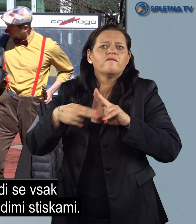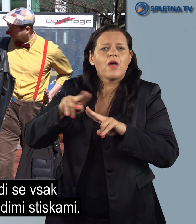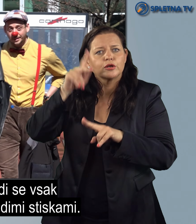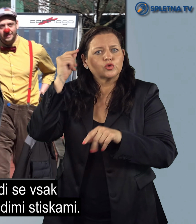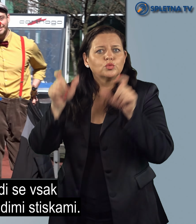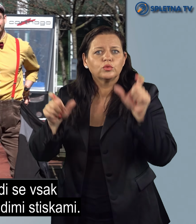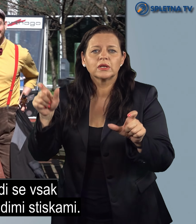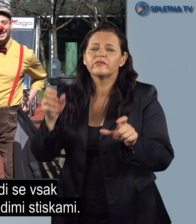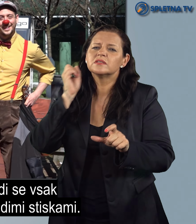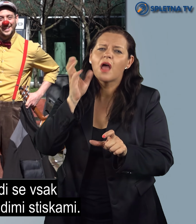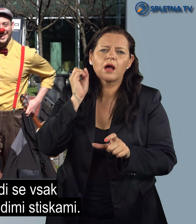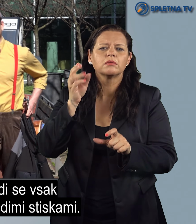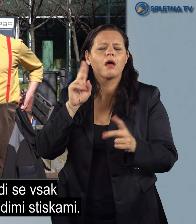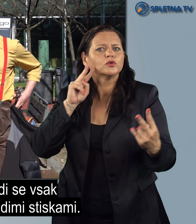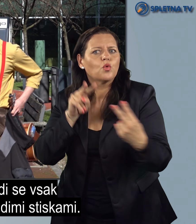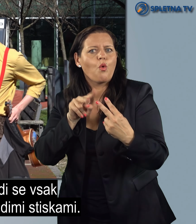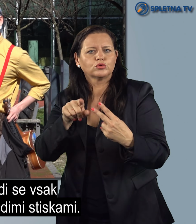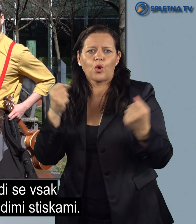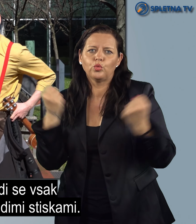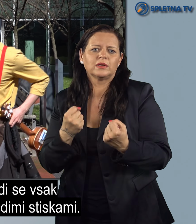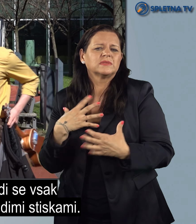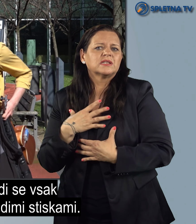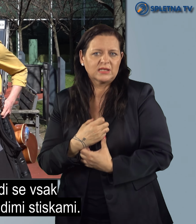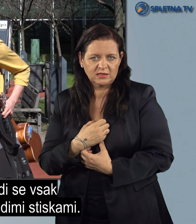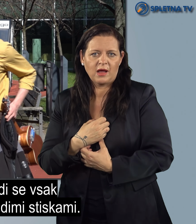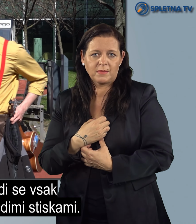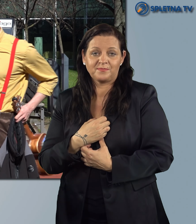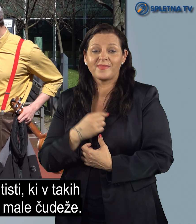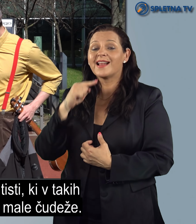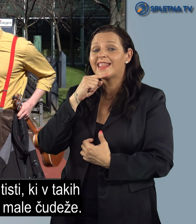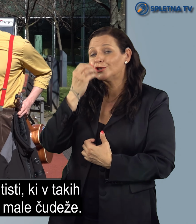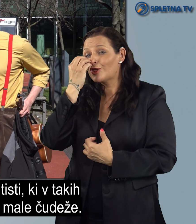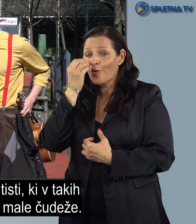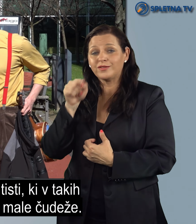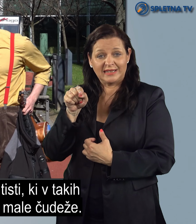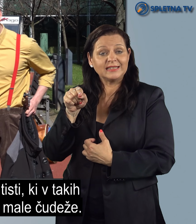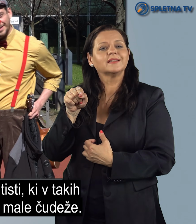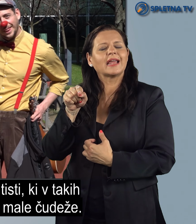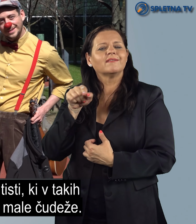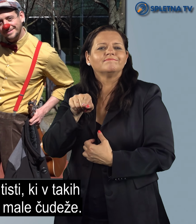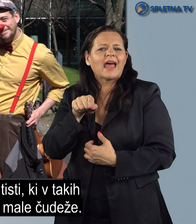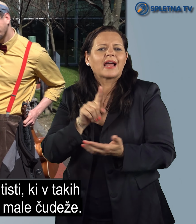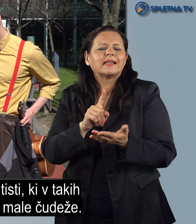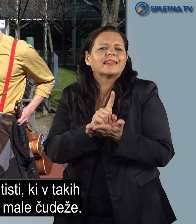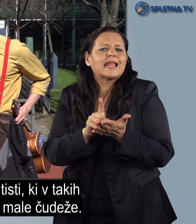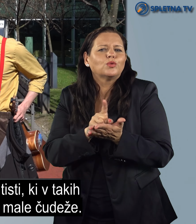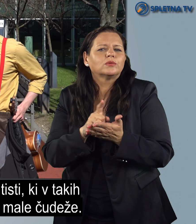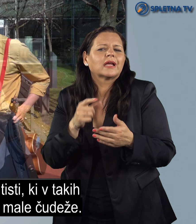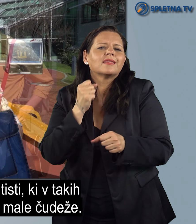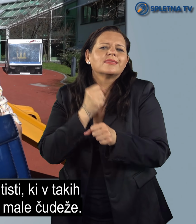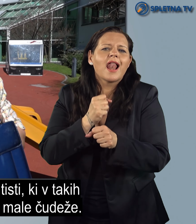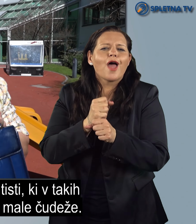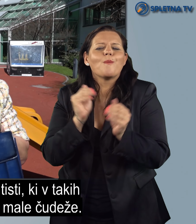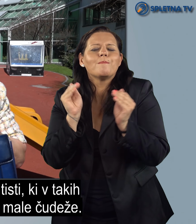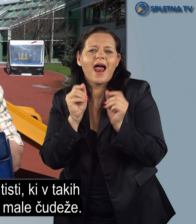Vse več ljudi se vsak dan sooča s hudimi stiskami. Rdeči noski so tisti, ki v takih trenutkih